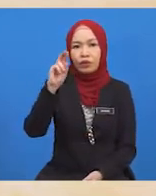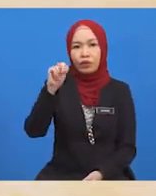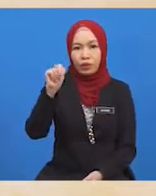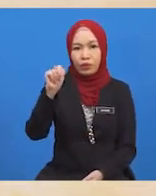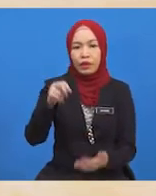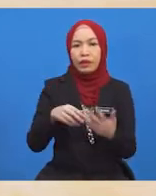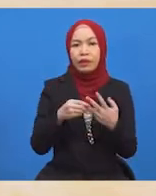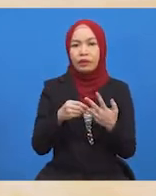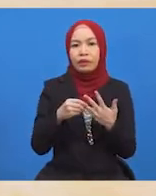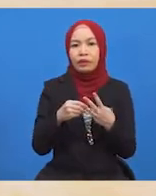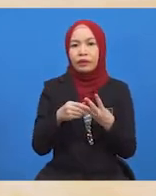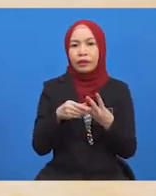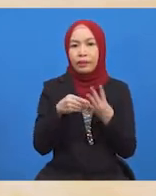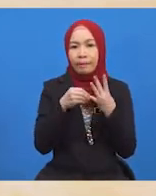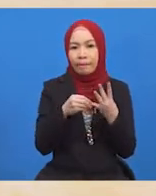Keempat,